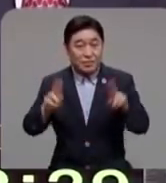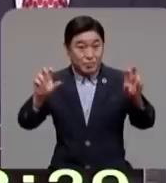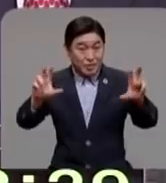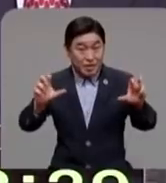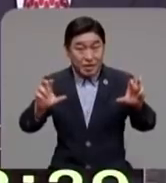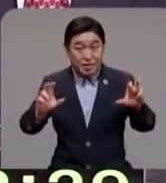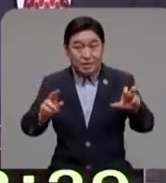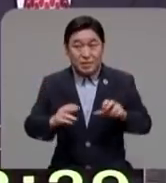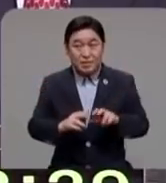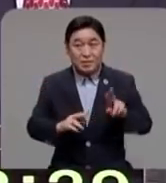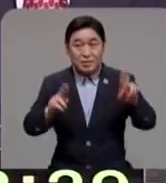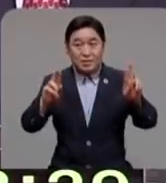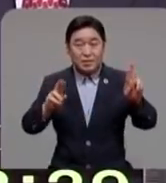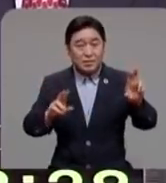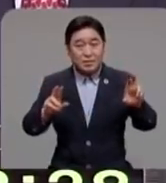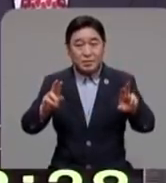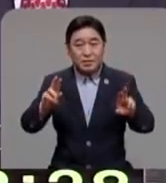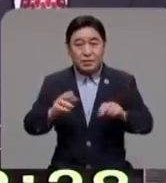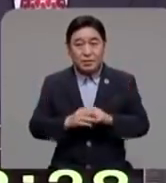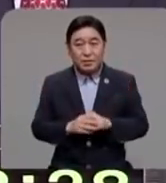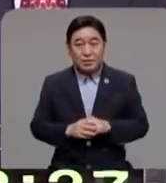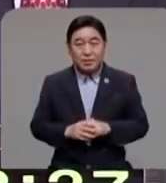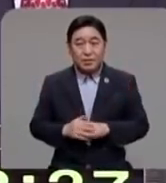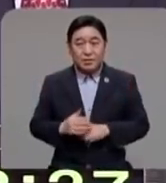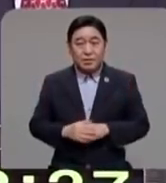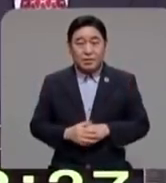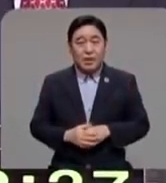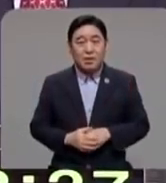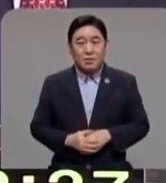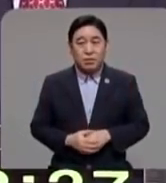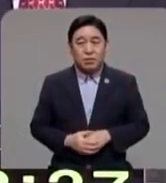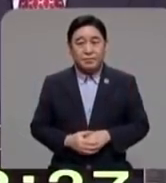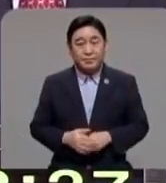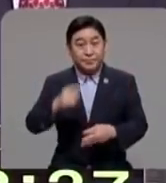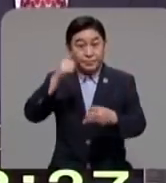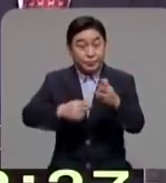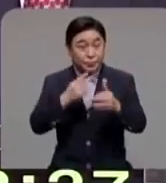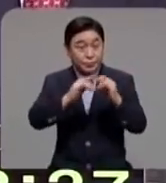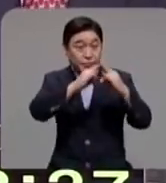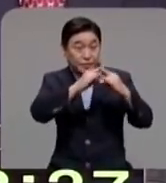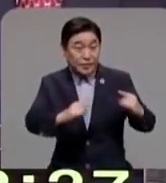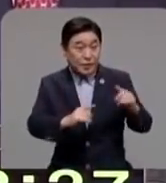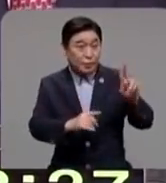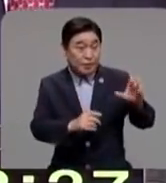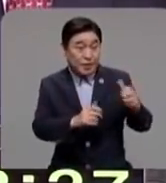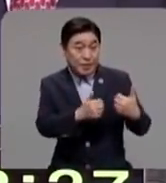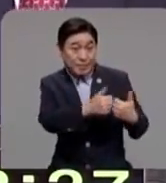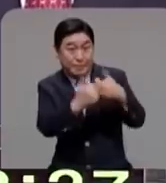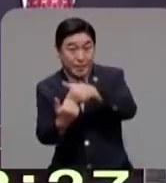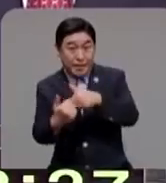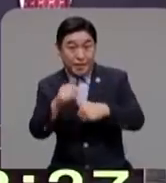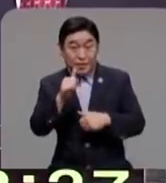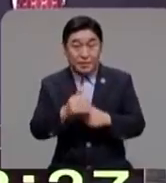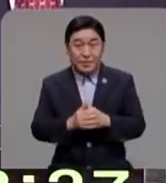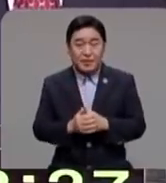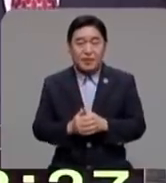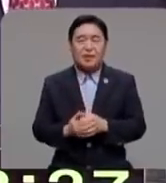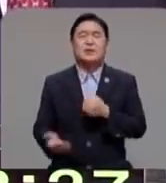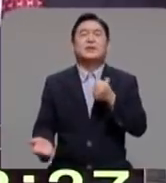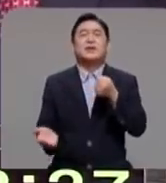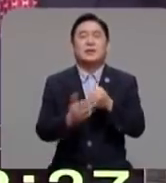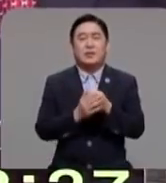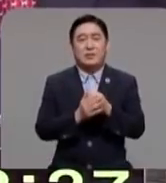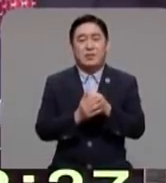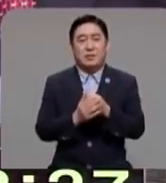하신 것 같은데. 아니 나는 25개가 안 되죠. 아니 근데 윤 의원님 캠프에서 또 25개로 공격을 하셨어요.